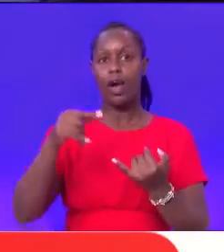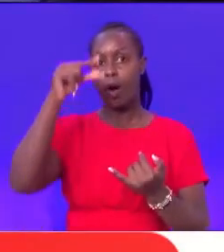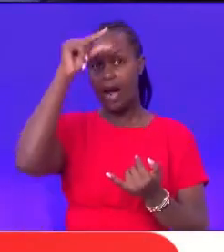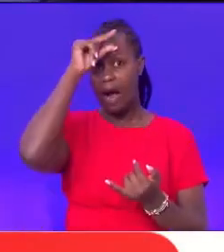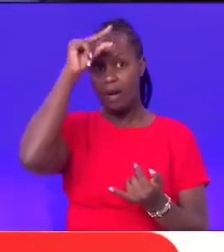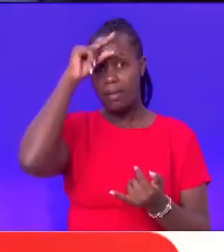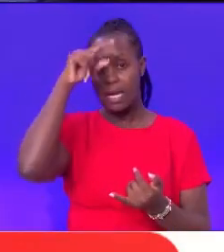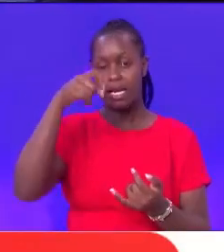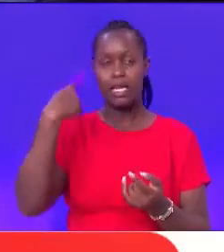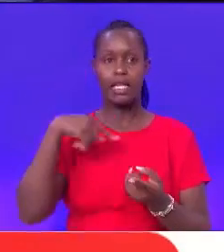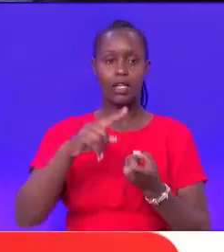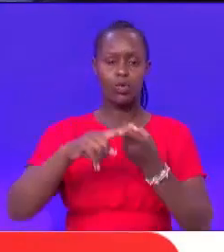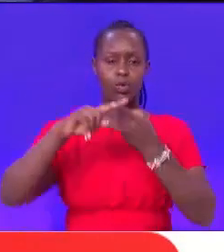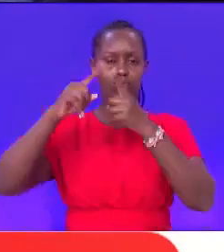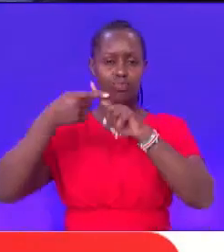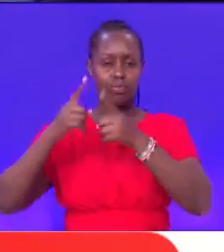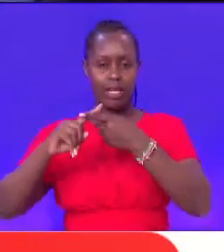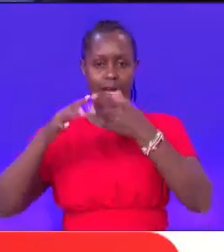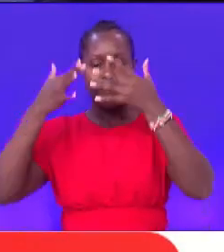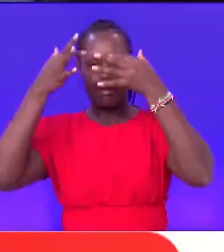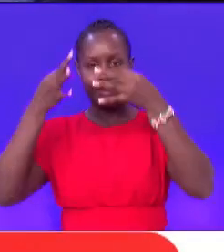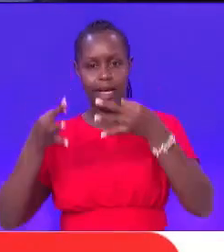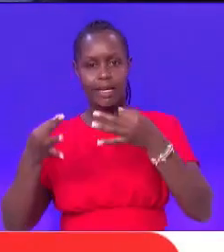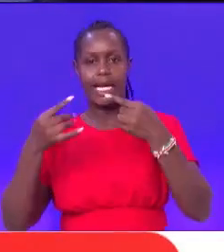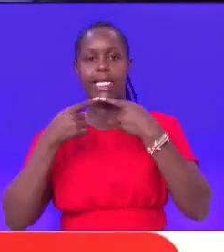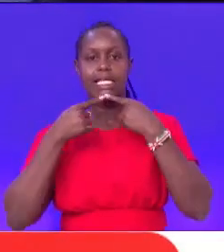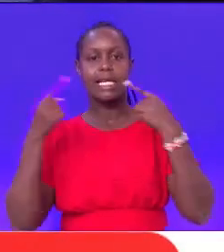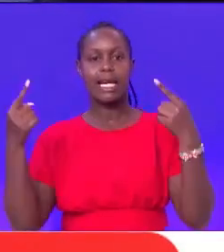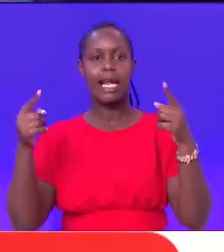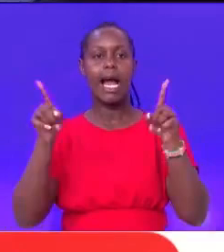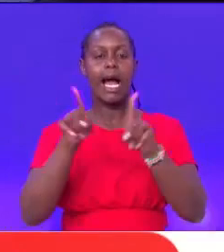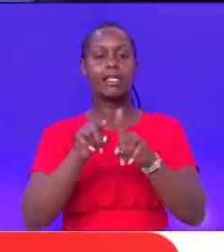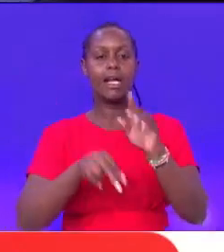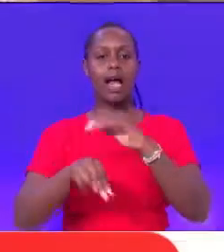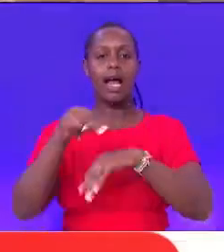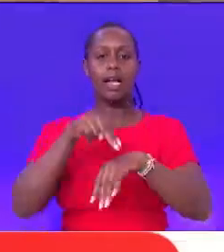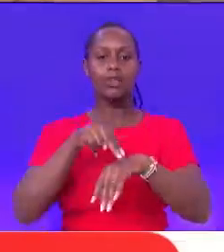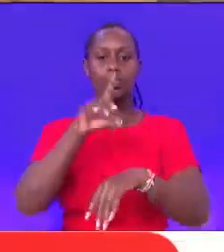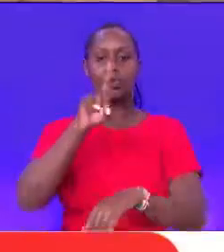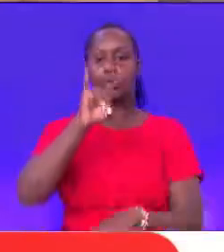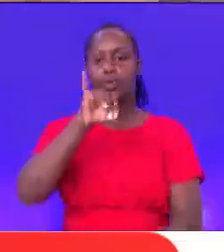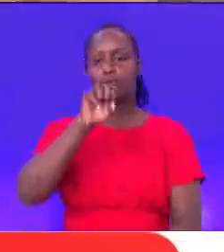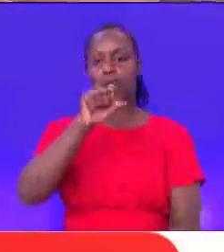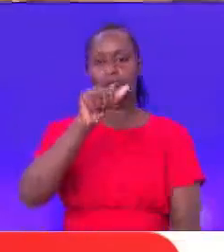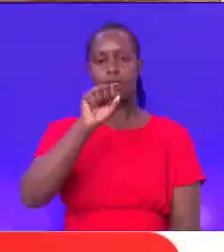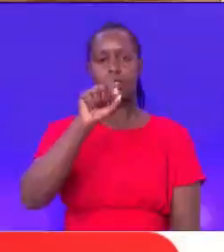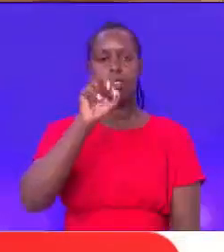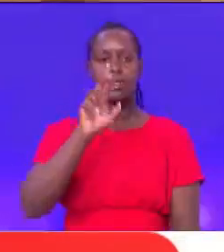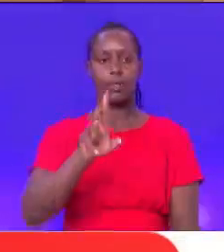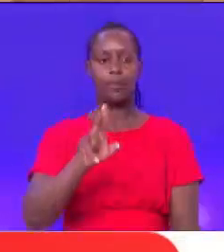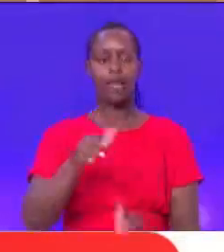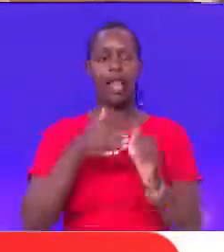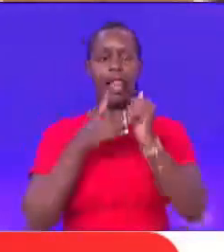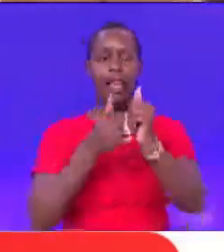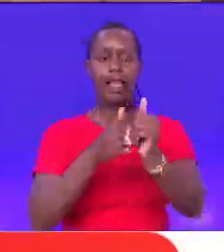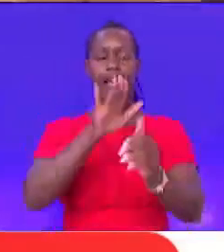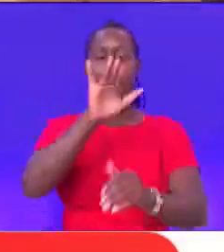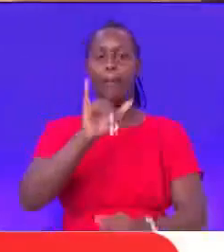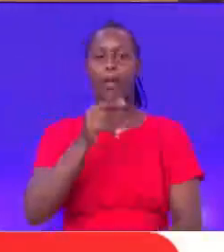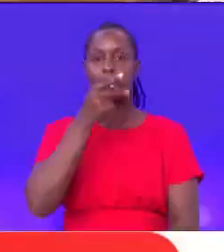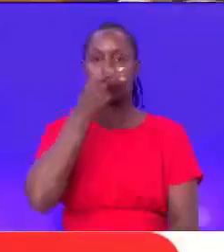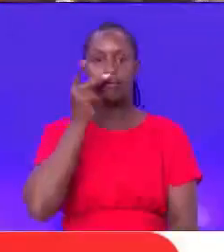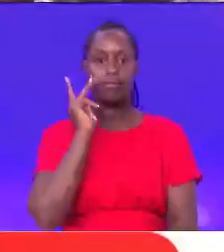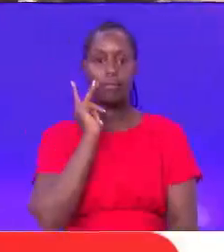make up their minds and declare this a national disaster. Wakiongozwa na kiongozi wa chama cha Wiper, Kalonzo